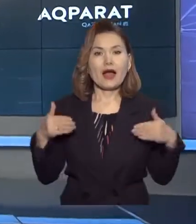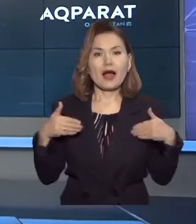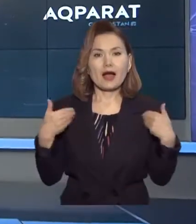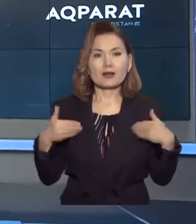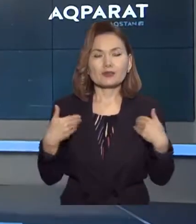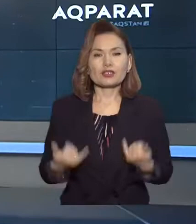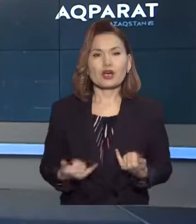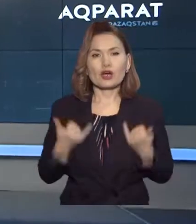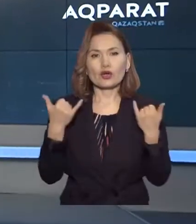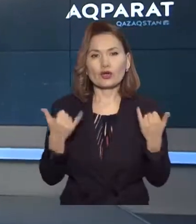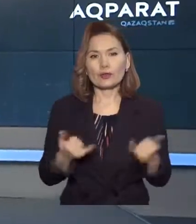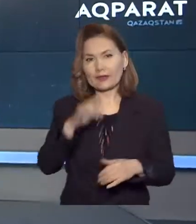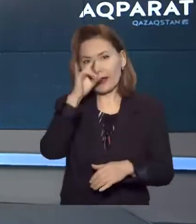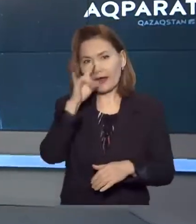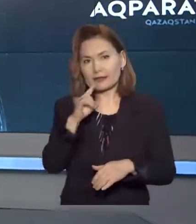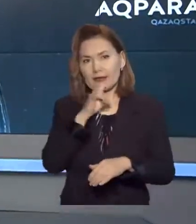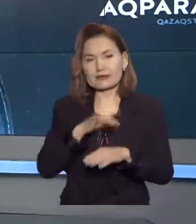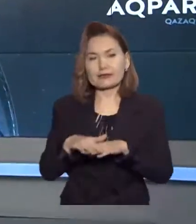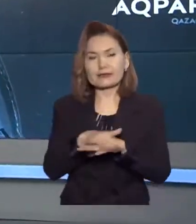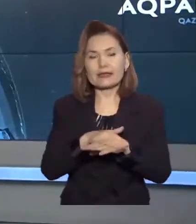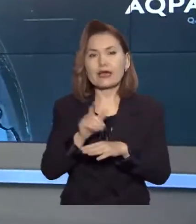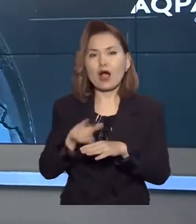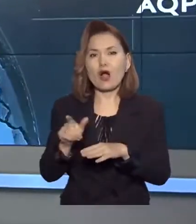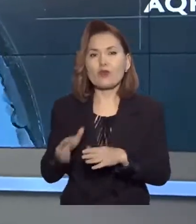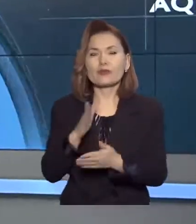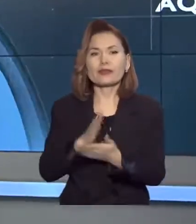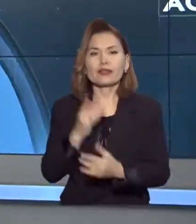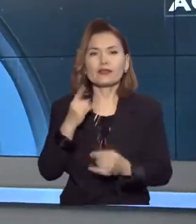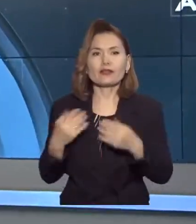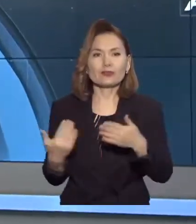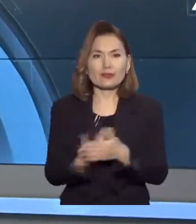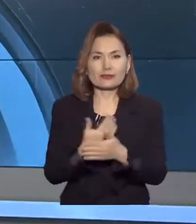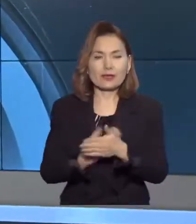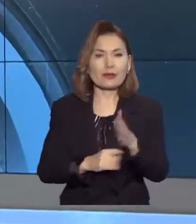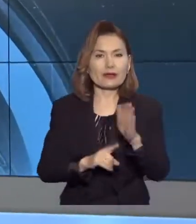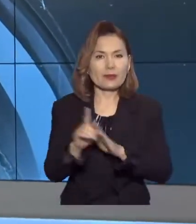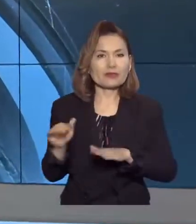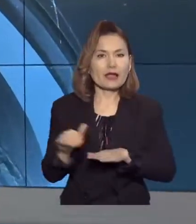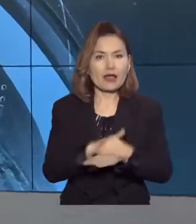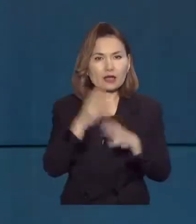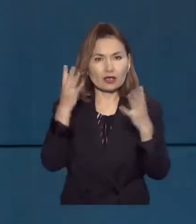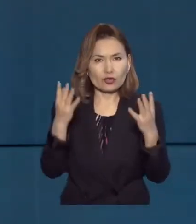эфирде ақпарат студияда Алла Гаврина, Сурда Аудармада, әріптесім Самал Нұрым. Қайырлы күн.